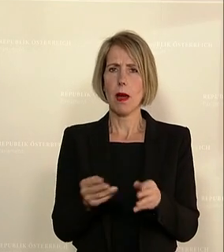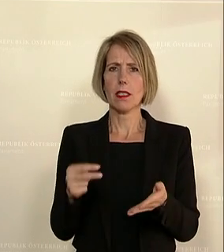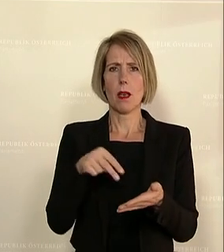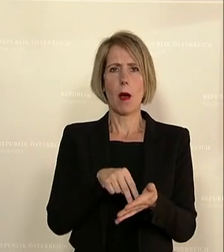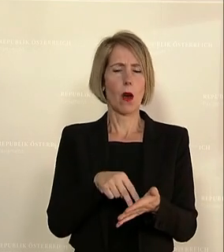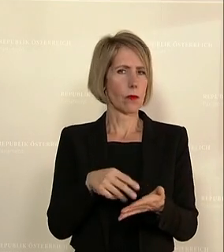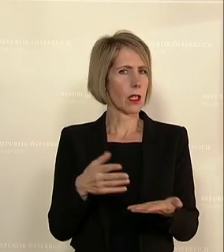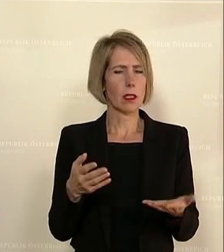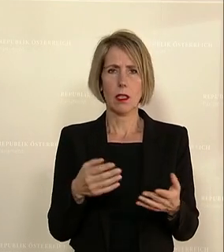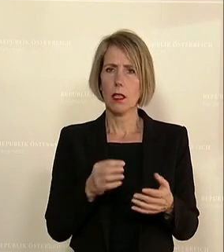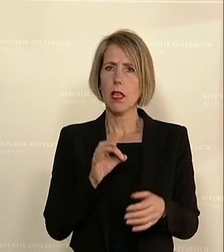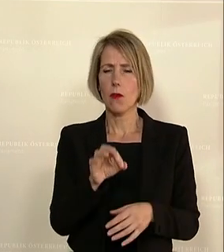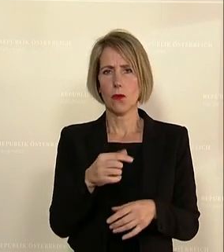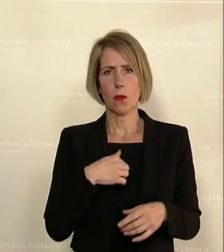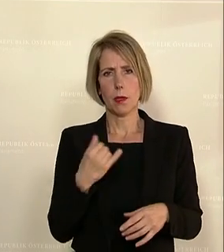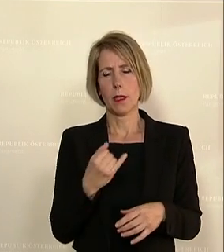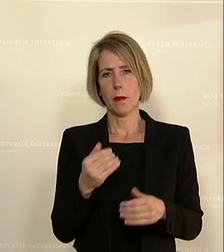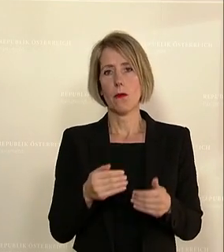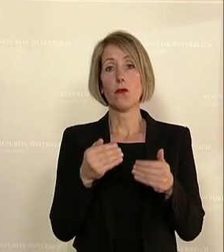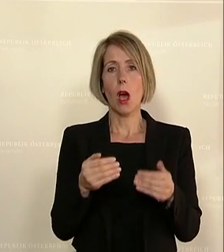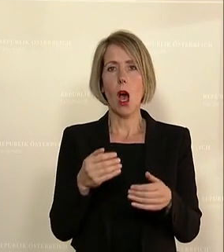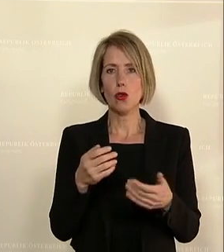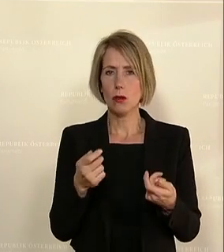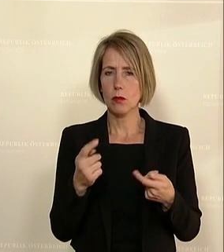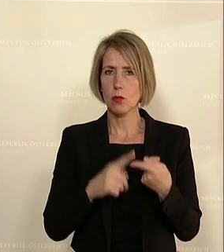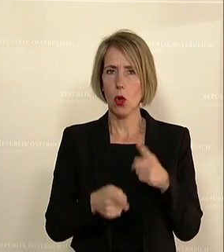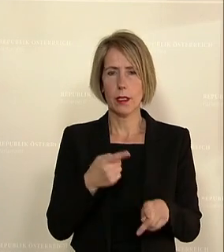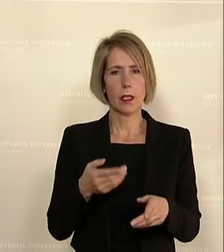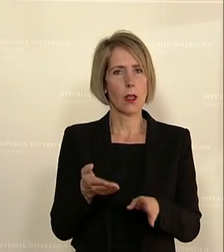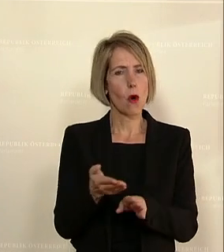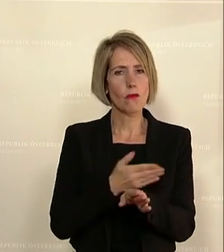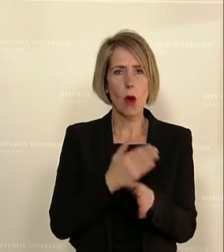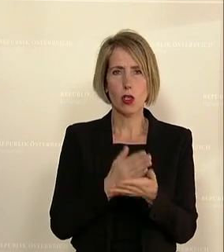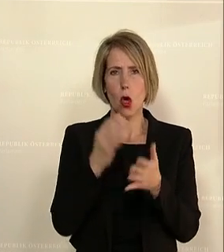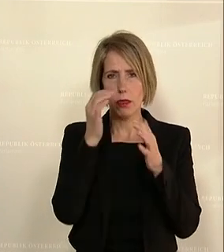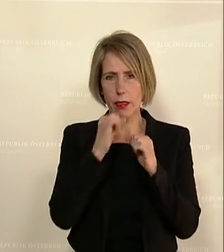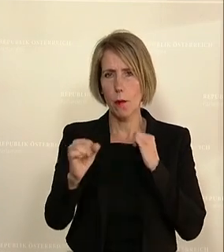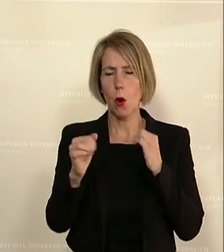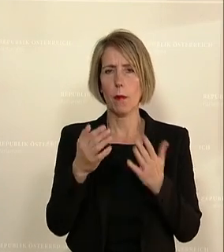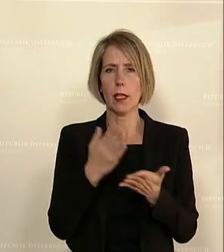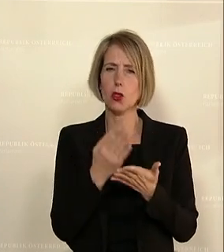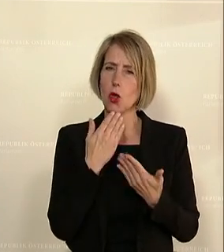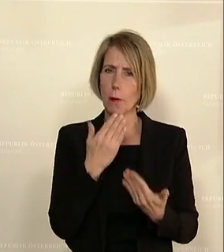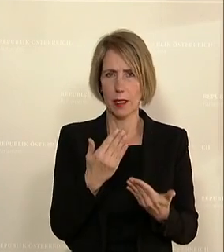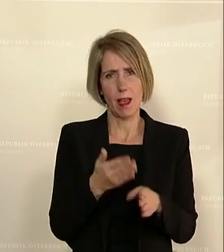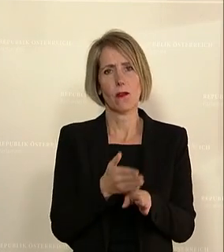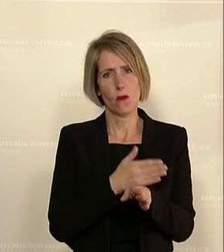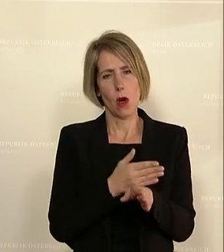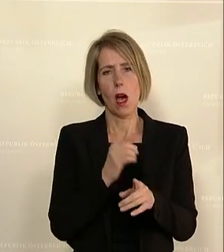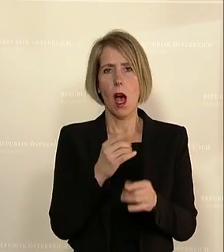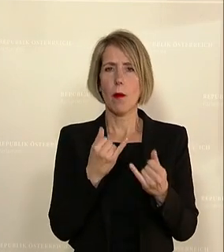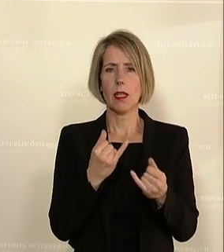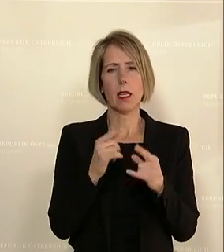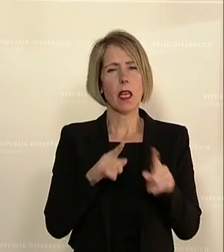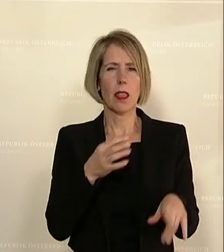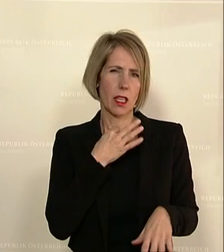Konsens, Außenpolitik, habe mich schon bei den hervorragenden Diplomatinnen und Diplomaten bedankt. Aber ich muss da ein bisschen jetzt eine andere Stimmung auch